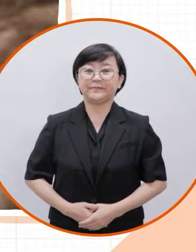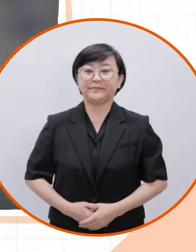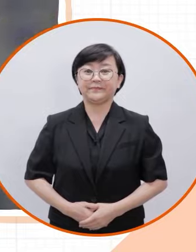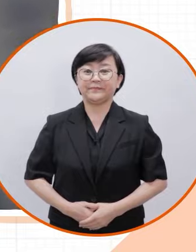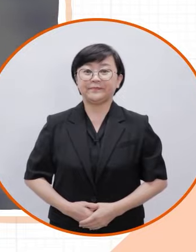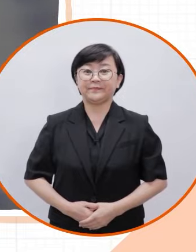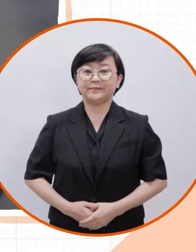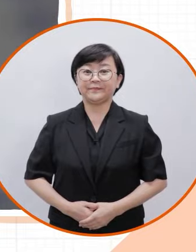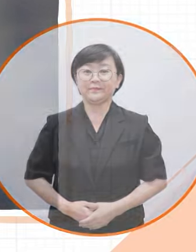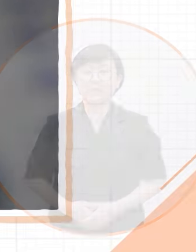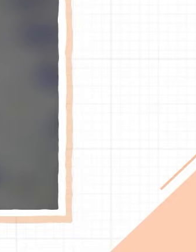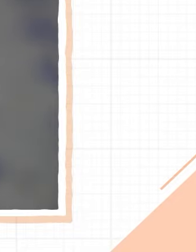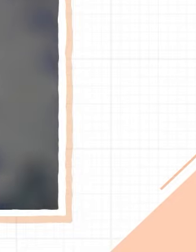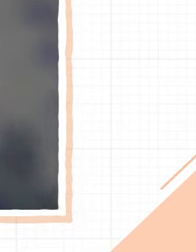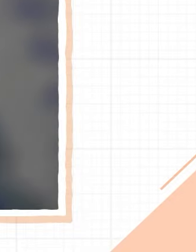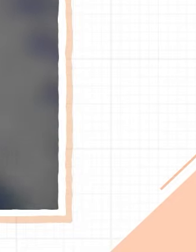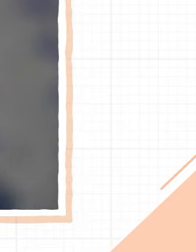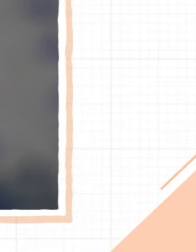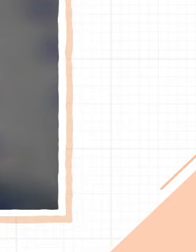있으니 주의하세요.